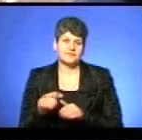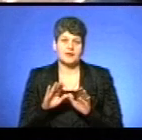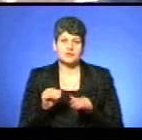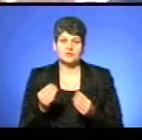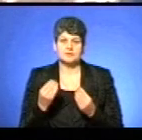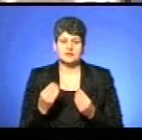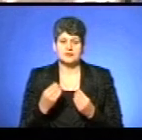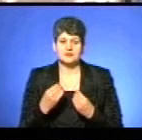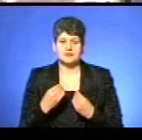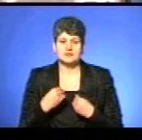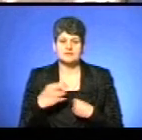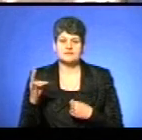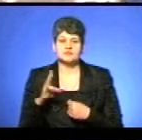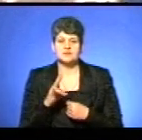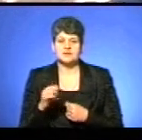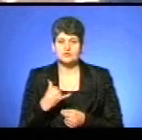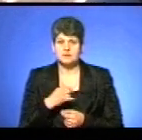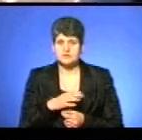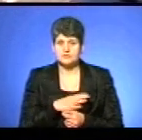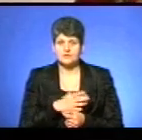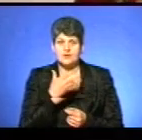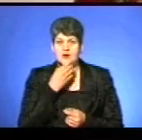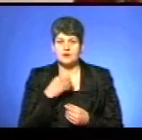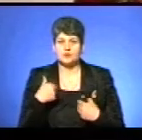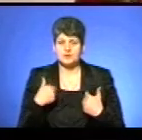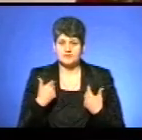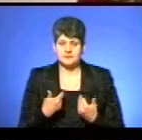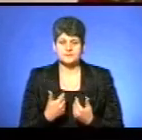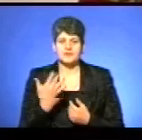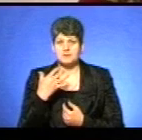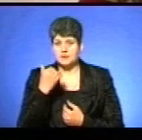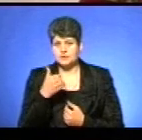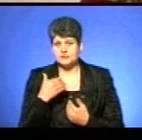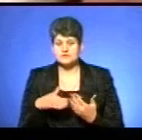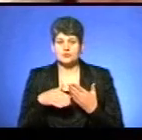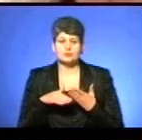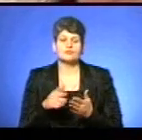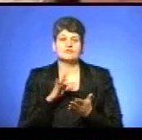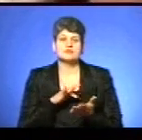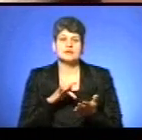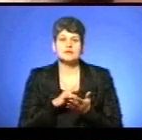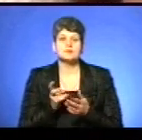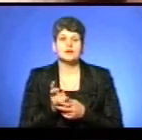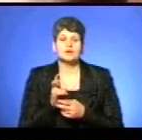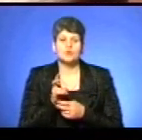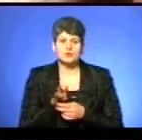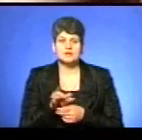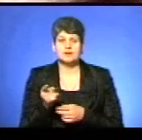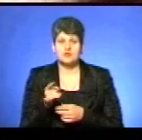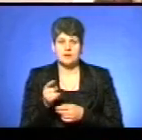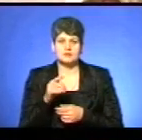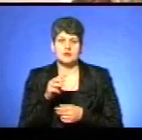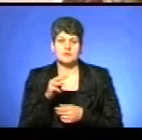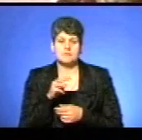нам подарок давав. Священник у нас був, гарно привітав. 5 років за допомогою до центру звертається тернополянка Марія